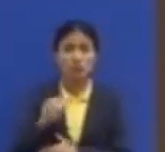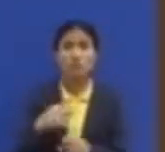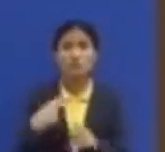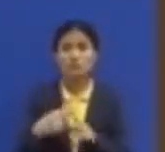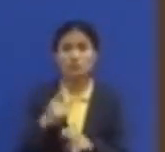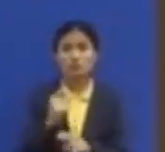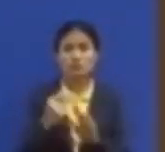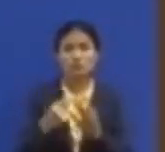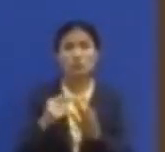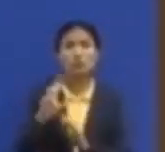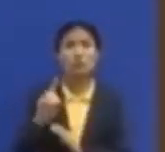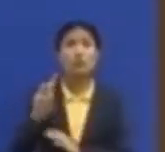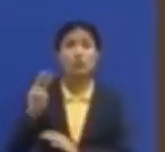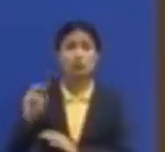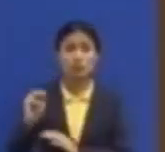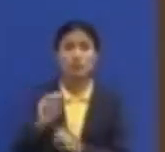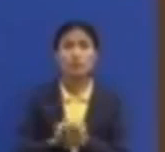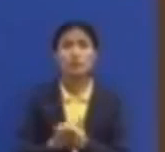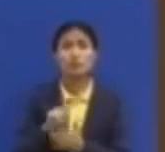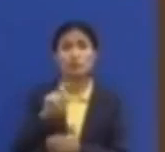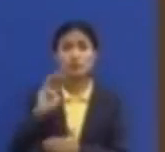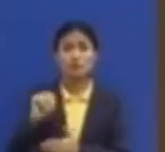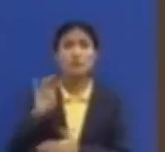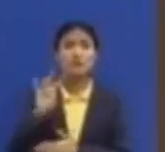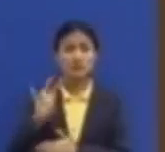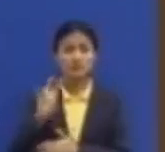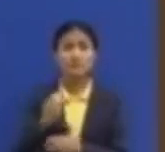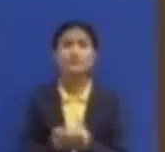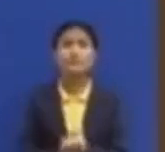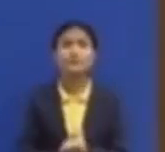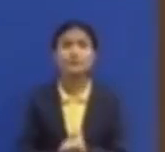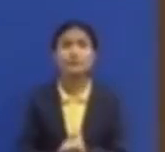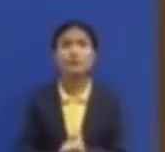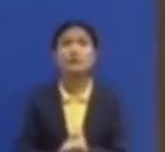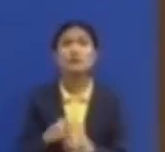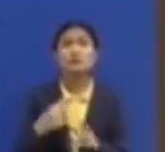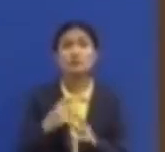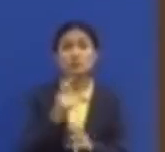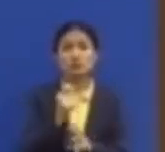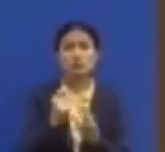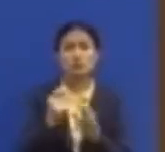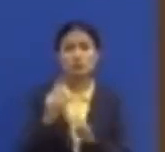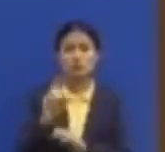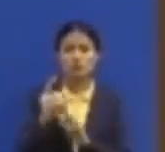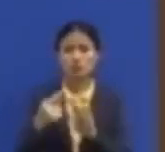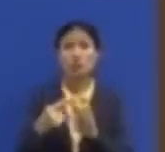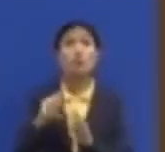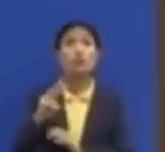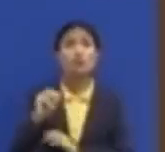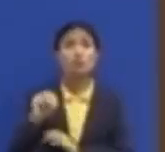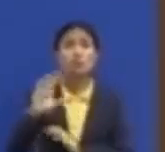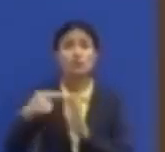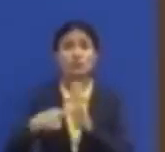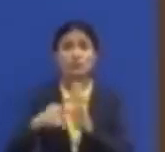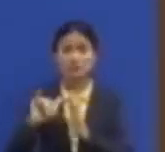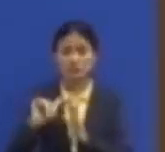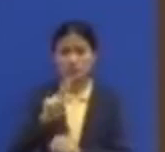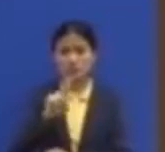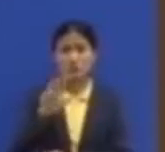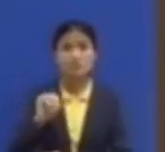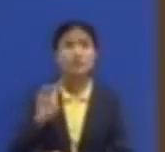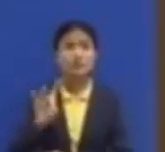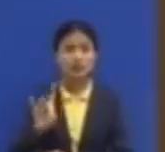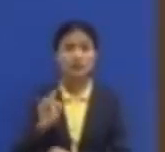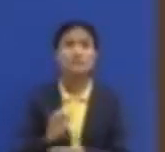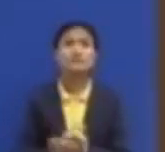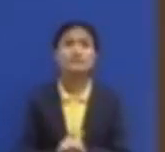ญญูรัตน์247พลเอกอุดมชัยธรรมสาโลรัตน์248